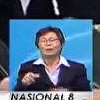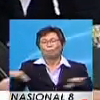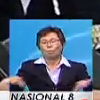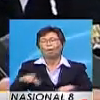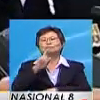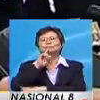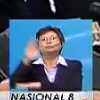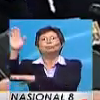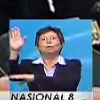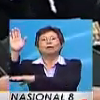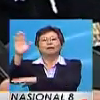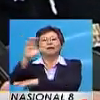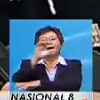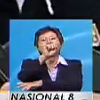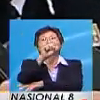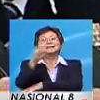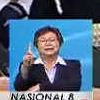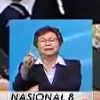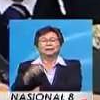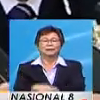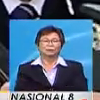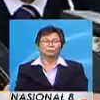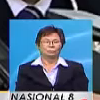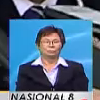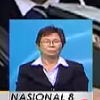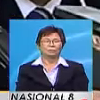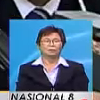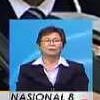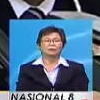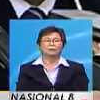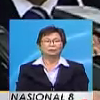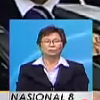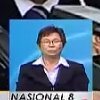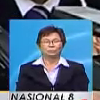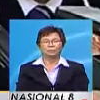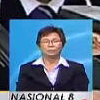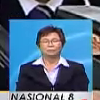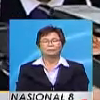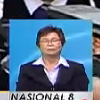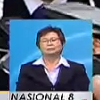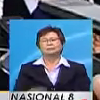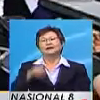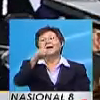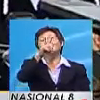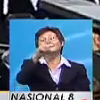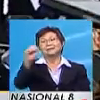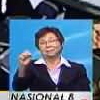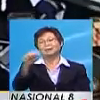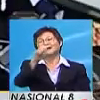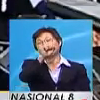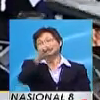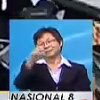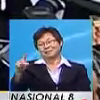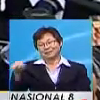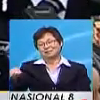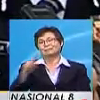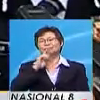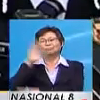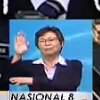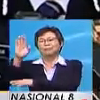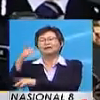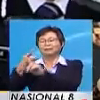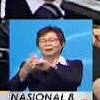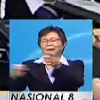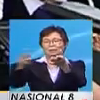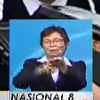panggil SD substitut Declaration dia yang berdasarkan pada laporan